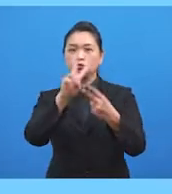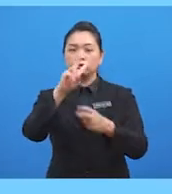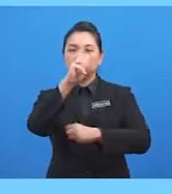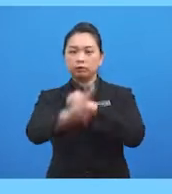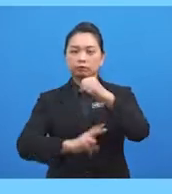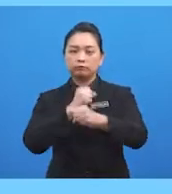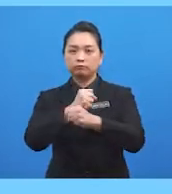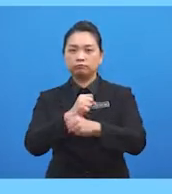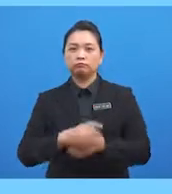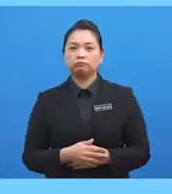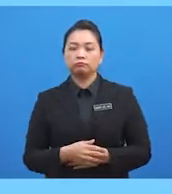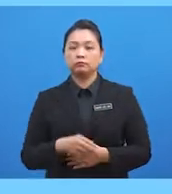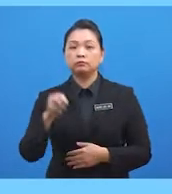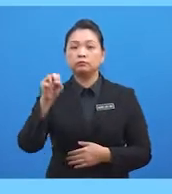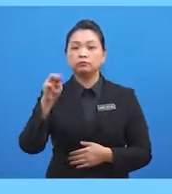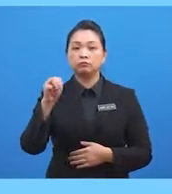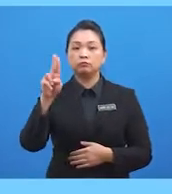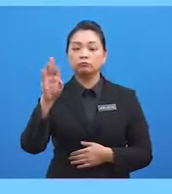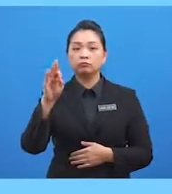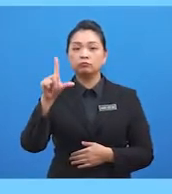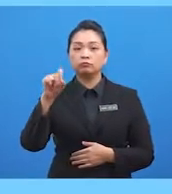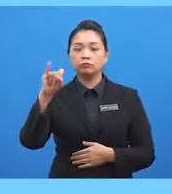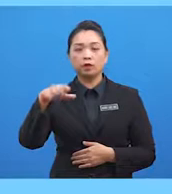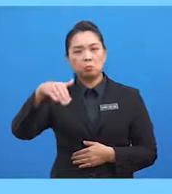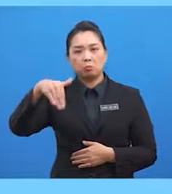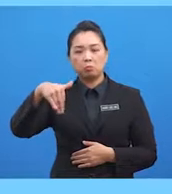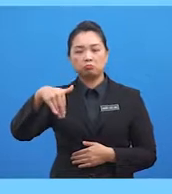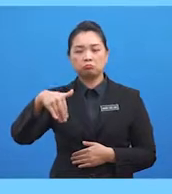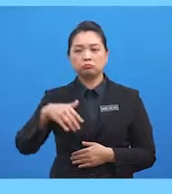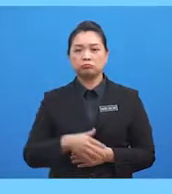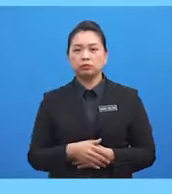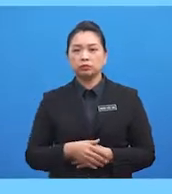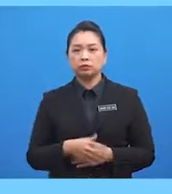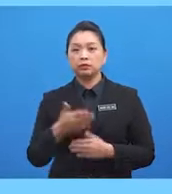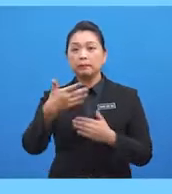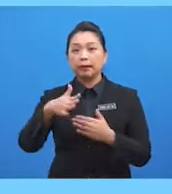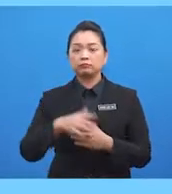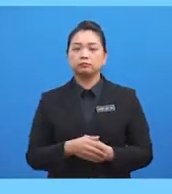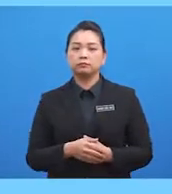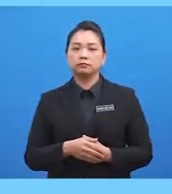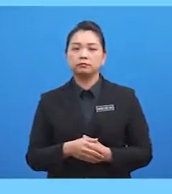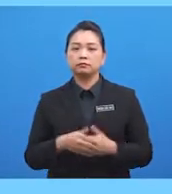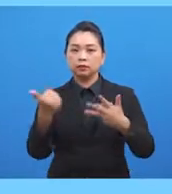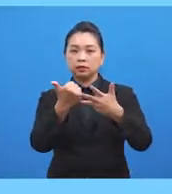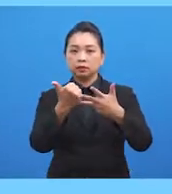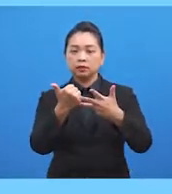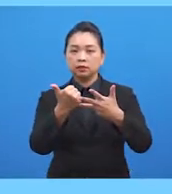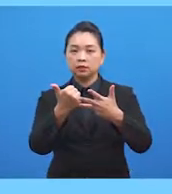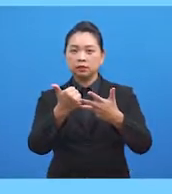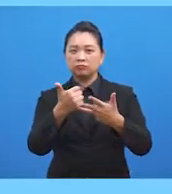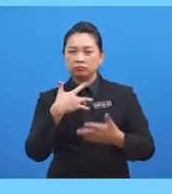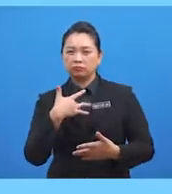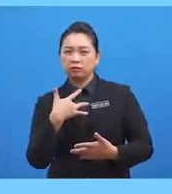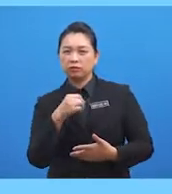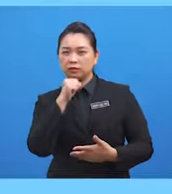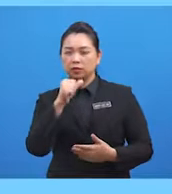2 tahun. 3. Muflis yang belum dilepaskan. Dan 4. Disyaki tidak sempurna